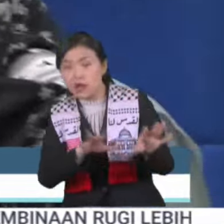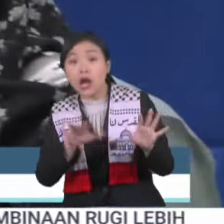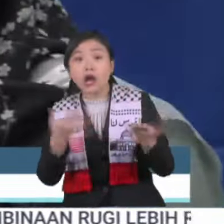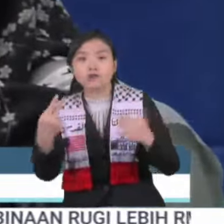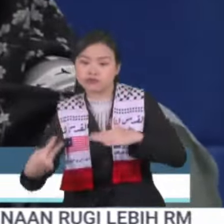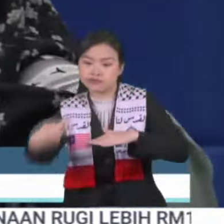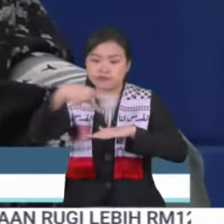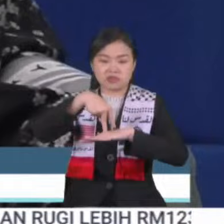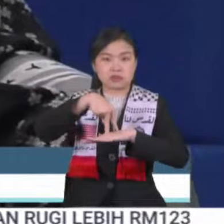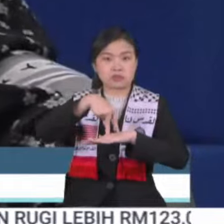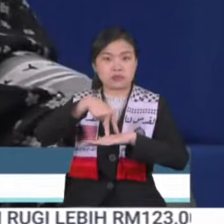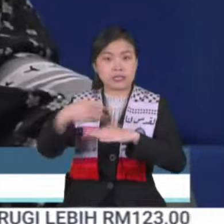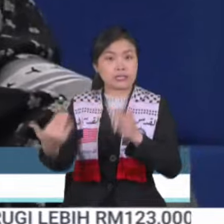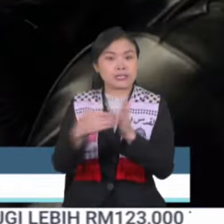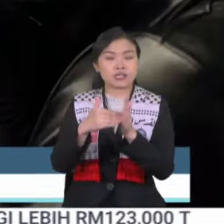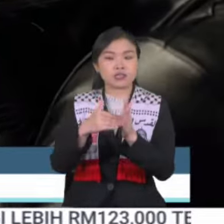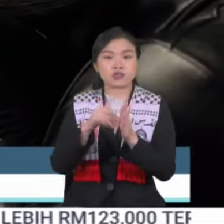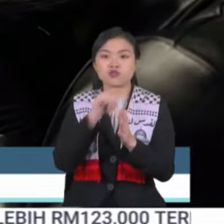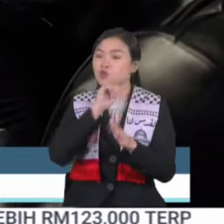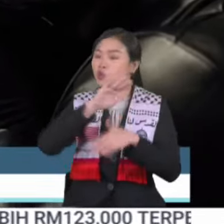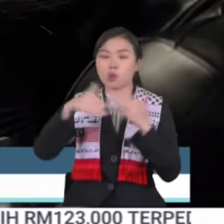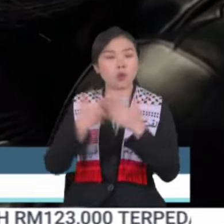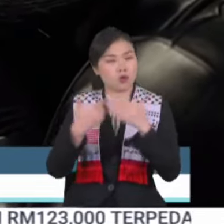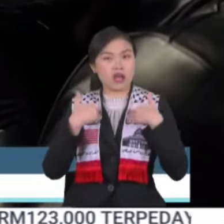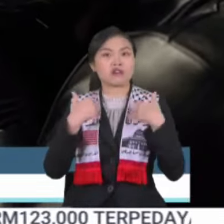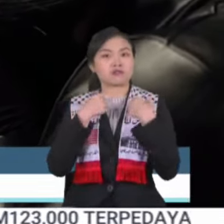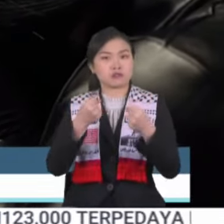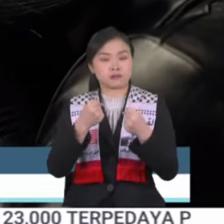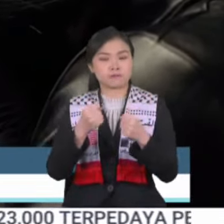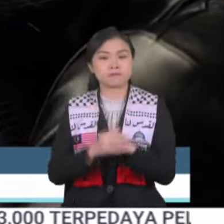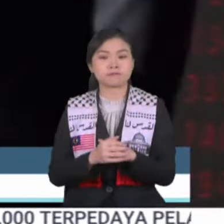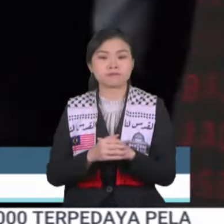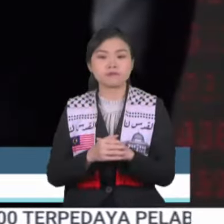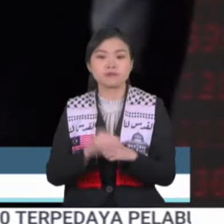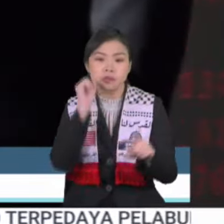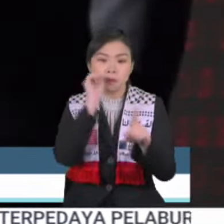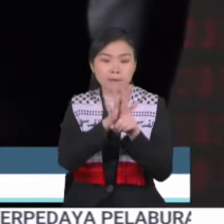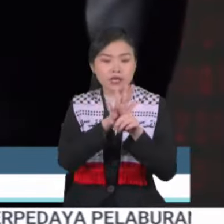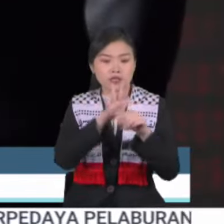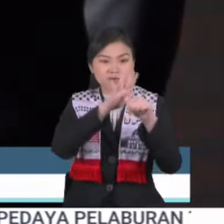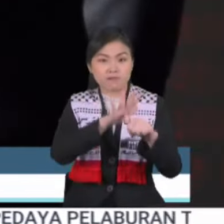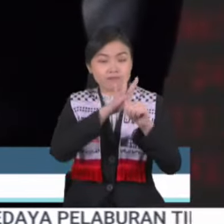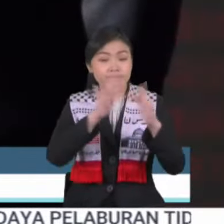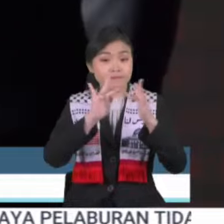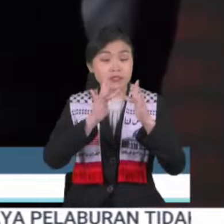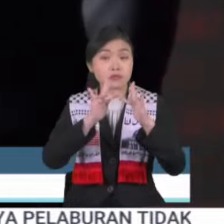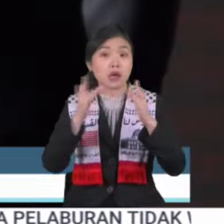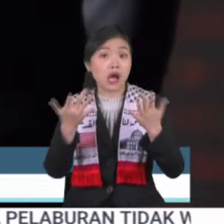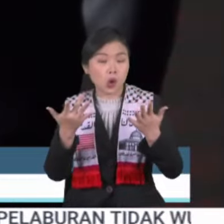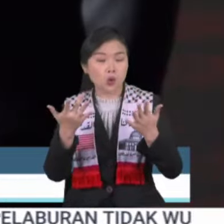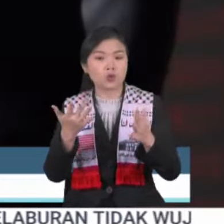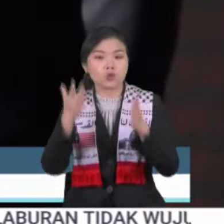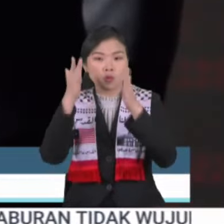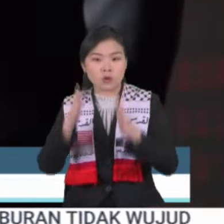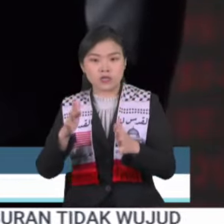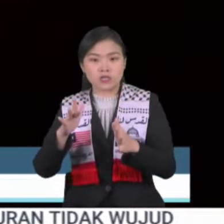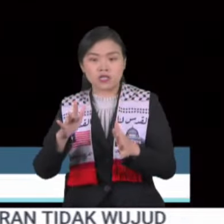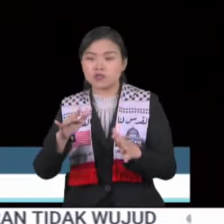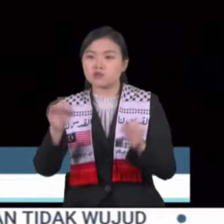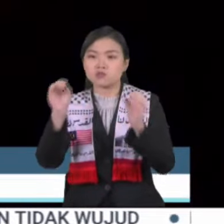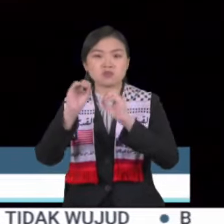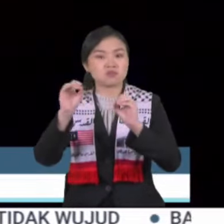Tak semua orang ada kekuatan itu. Kesan daripada buli siber, pembuli akan menjadi lebih agresif, hilang rasa